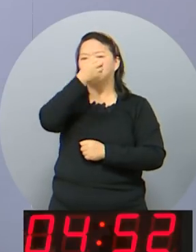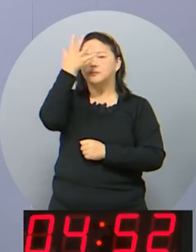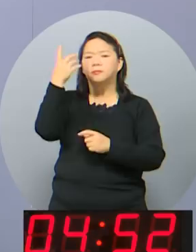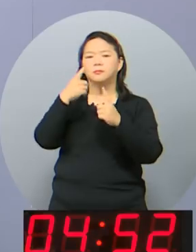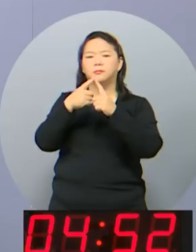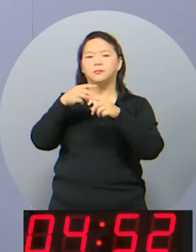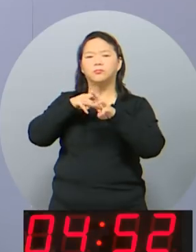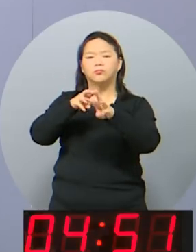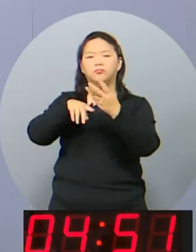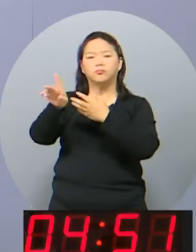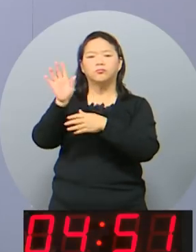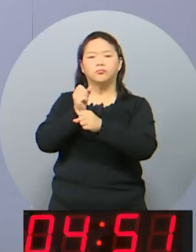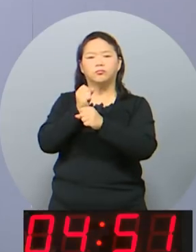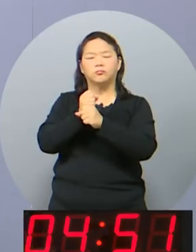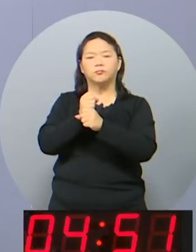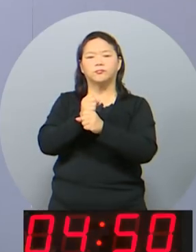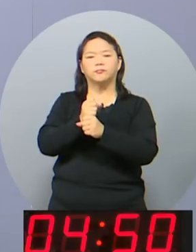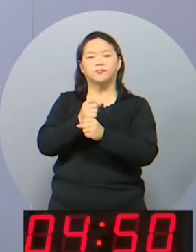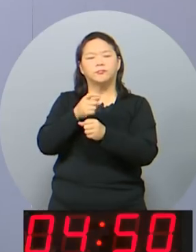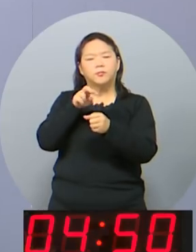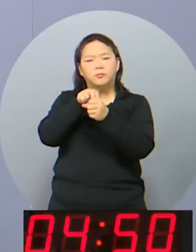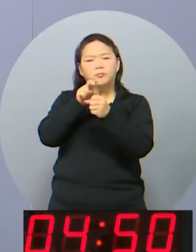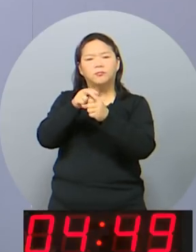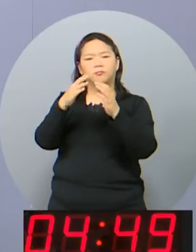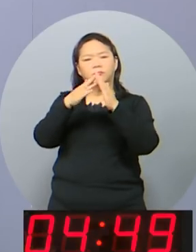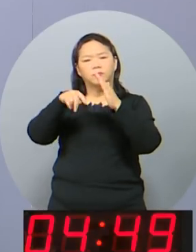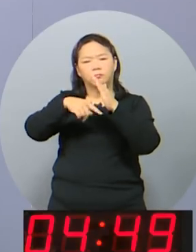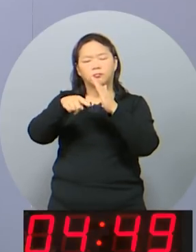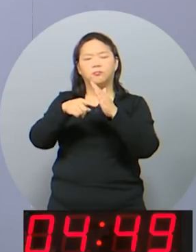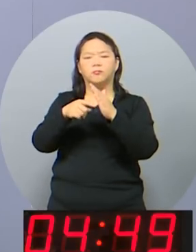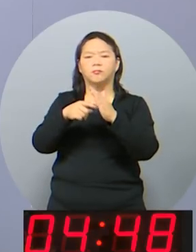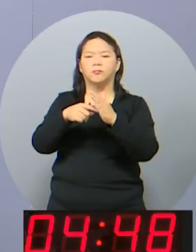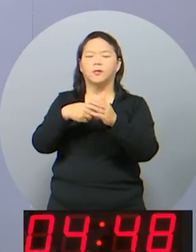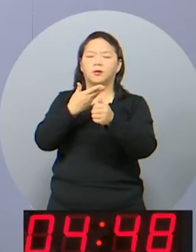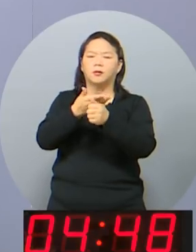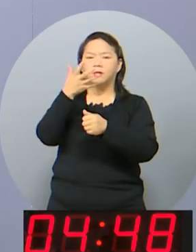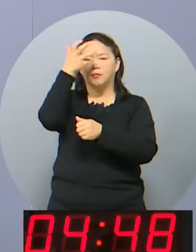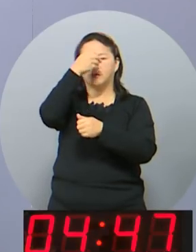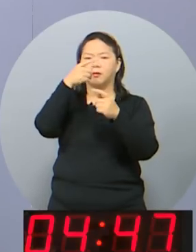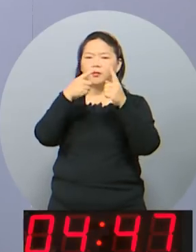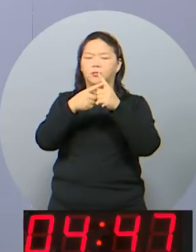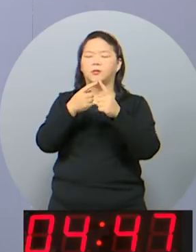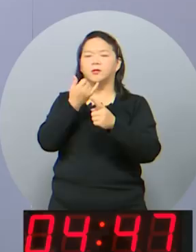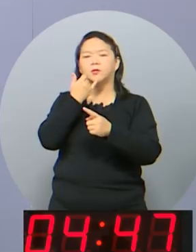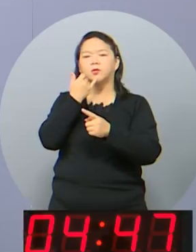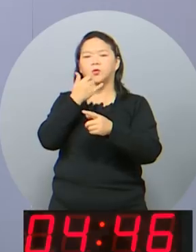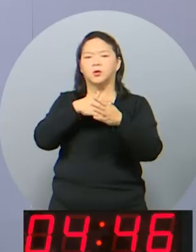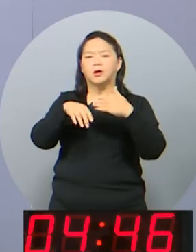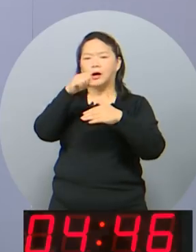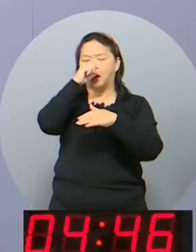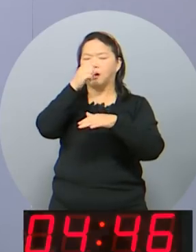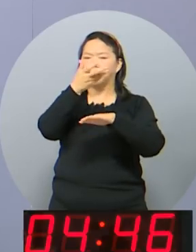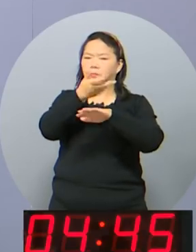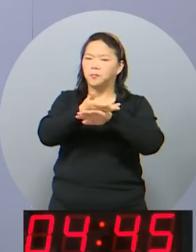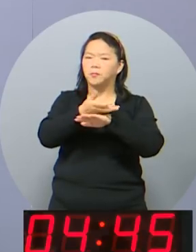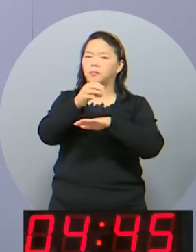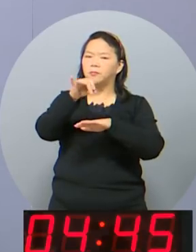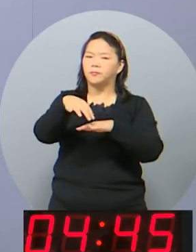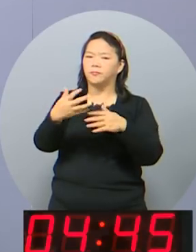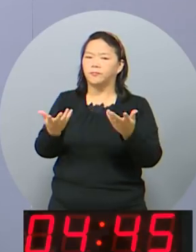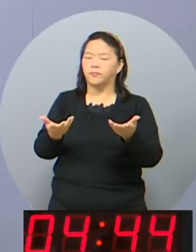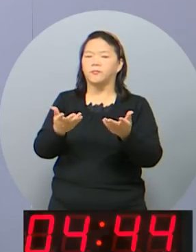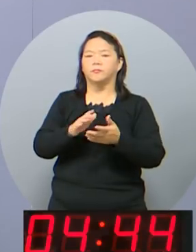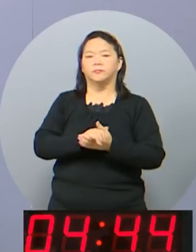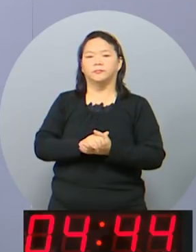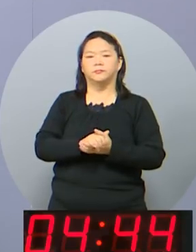外出工作，他必须要养家活口，那如何让这些老人拥有更好的安置？我想除了